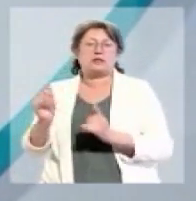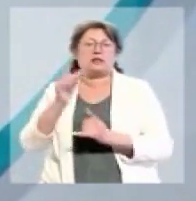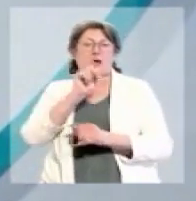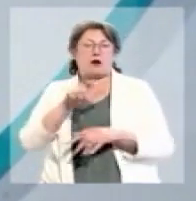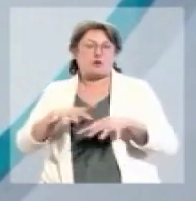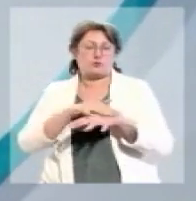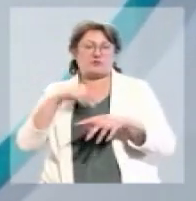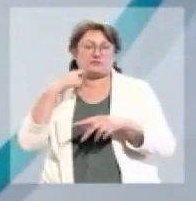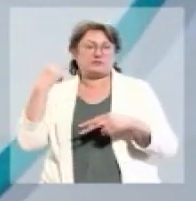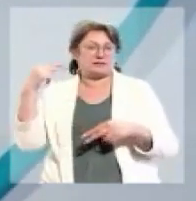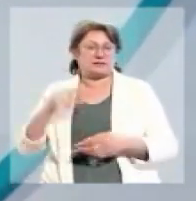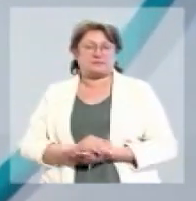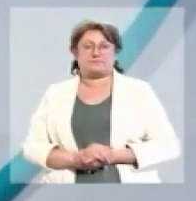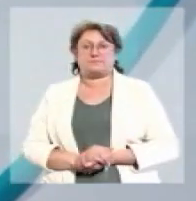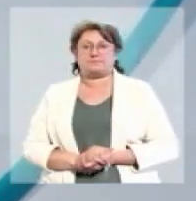народа, написал президент.